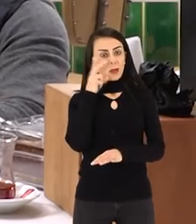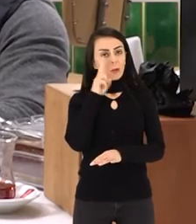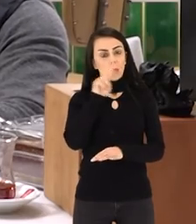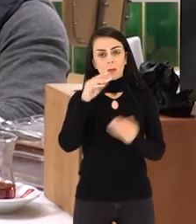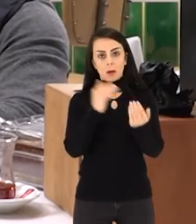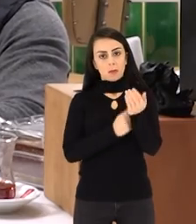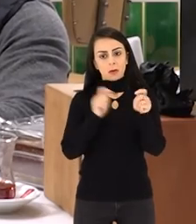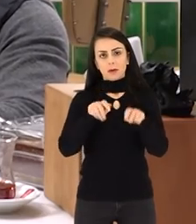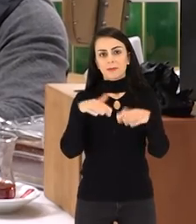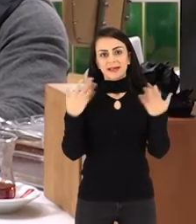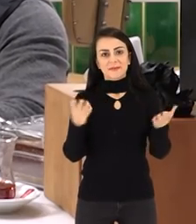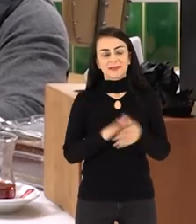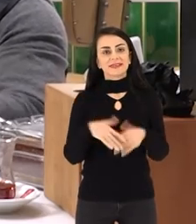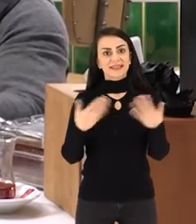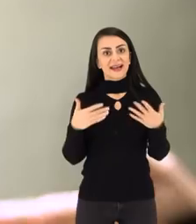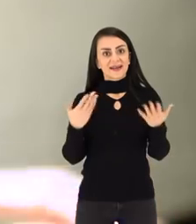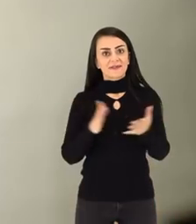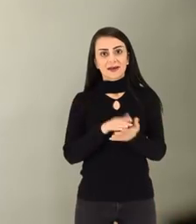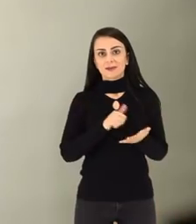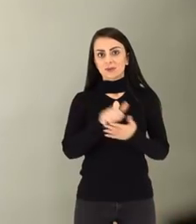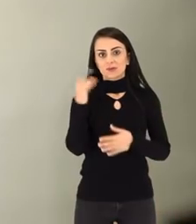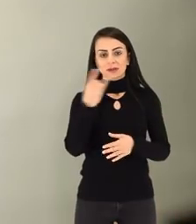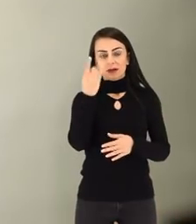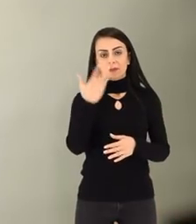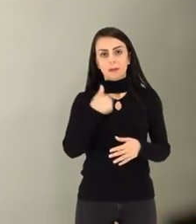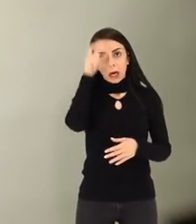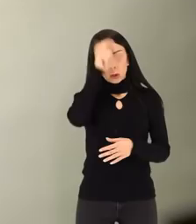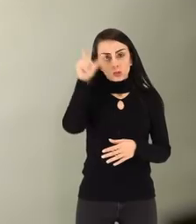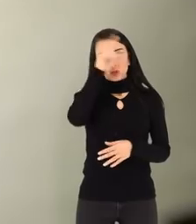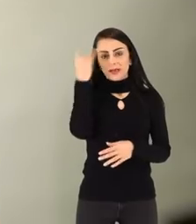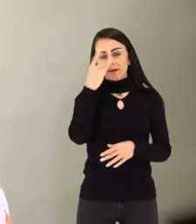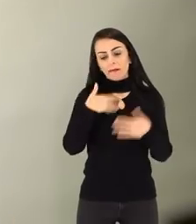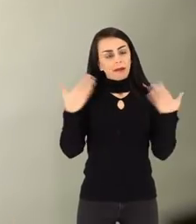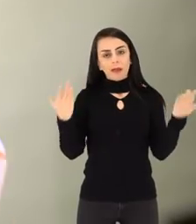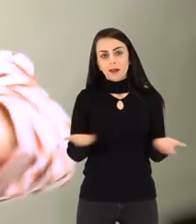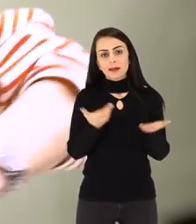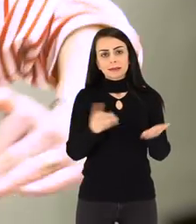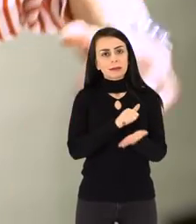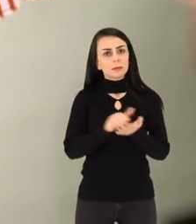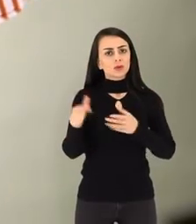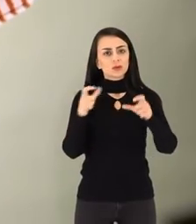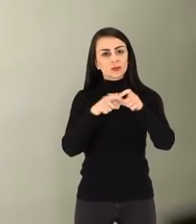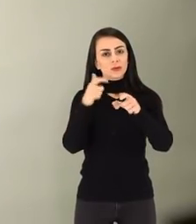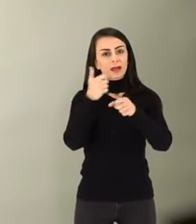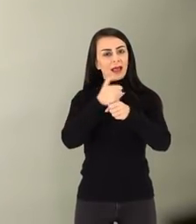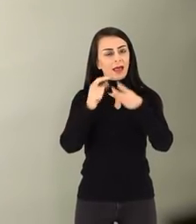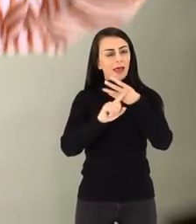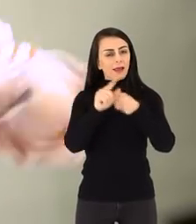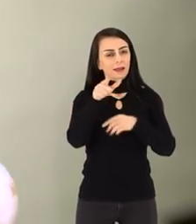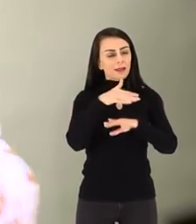görelim programı yapılırmış. Yapılır. O, ara, o gezmeye. Ben Türkiye'yi de öyle gezdim zaten. Yani bütün o Ege kıyıları,